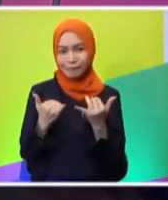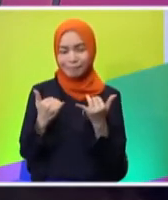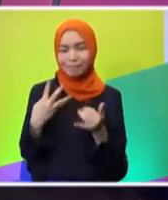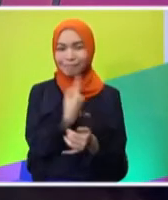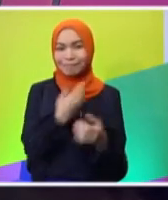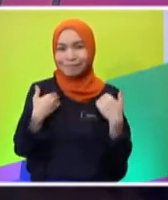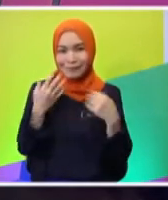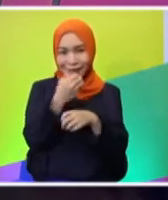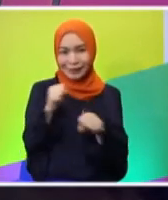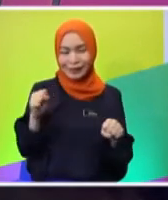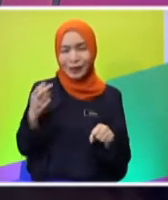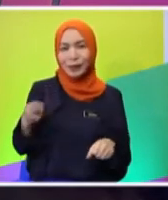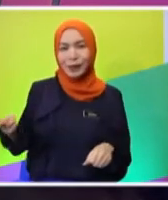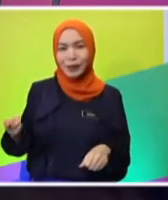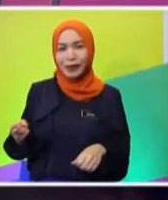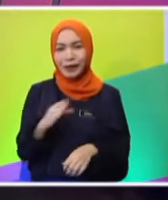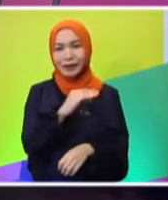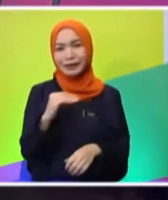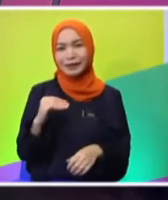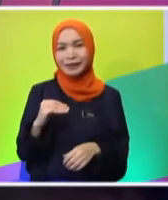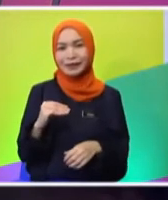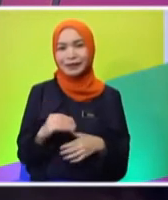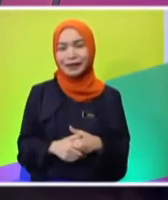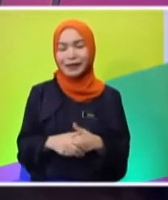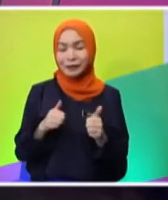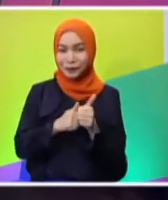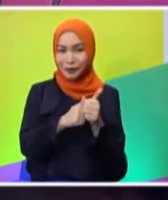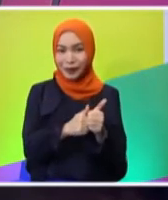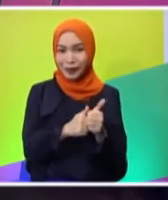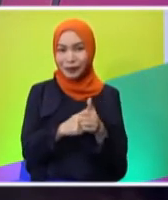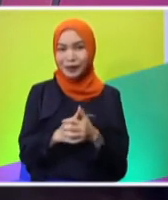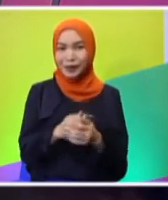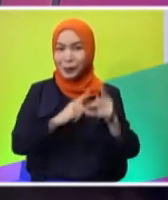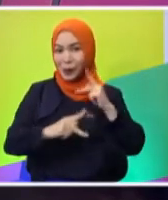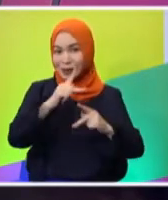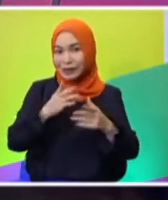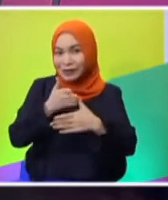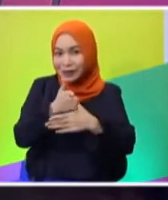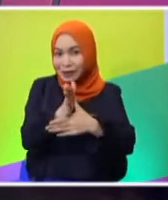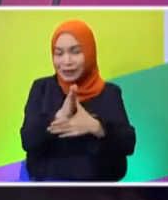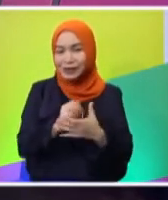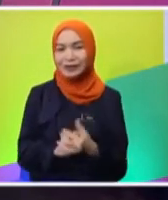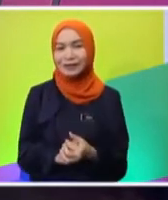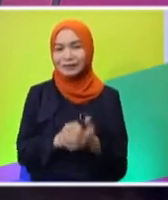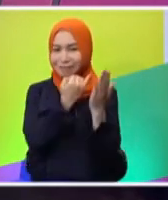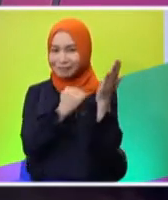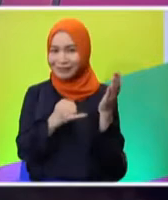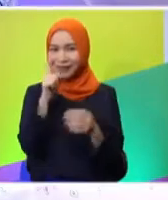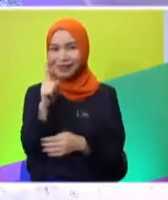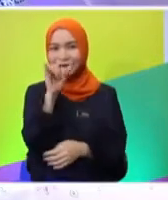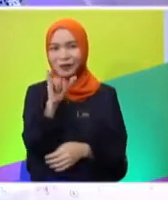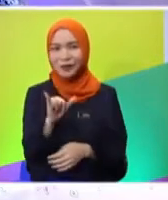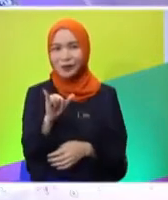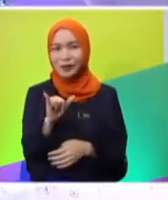bahan-bahan oleh kita akan pergi kepada SMSnya selepas ini dan kita atau membuatnya dengan angkat teleponku Sunda kasih bosen ini ada sesuatu yang